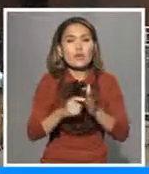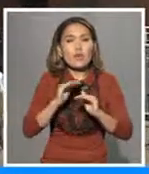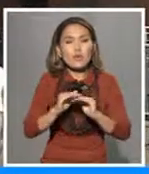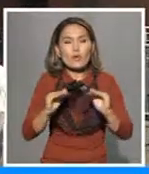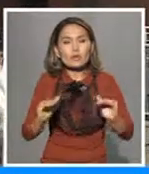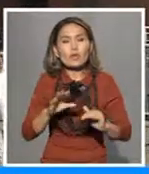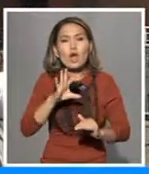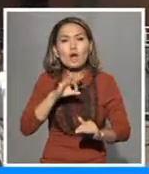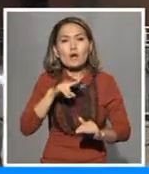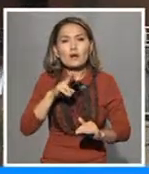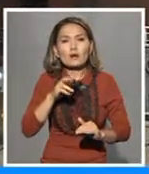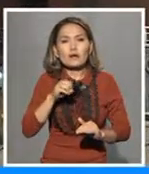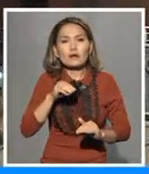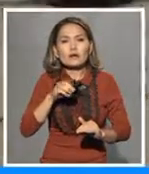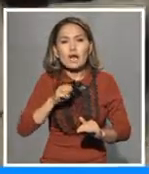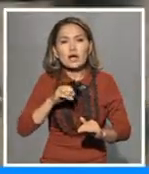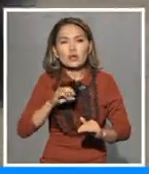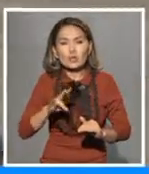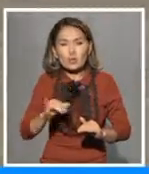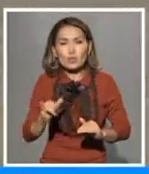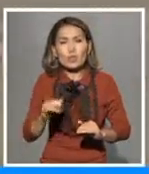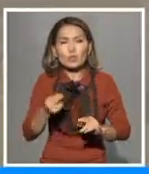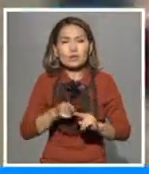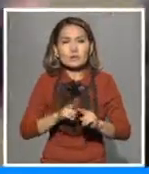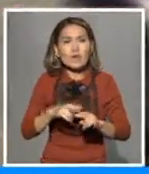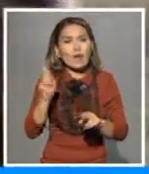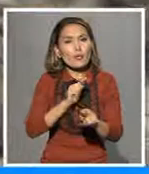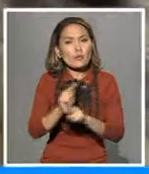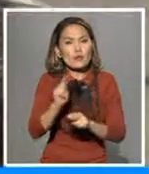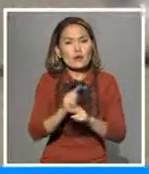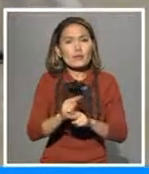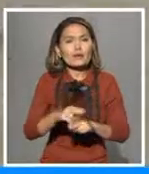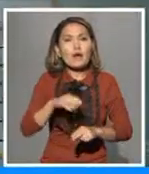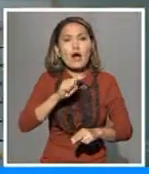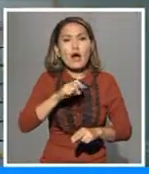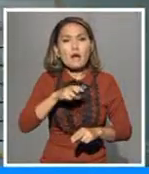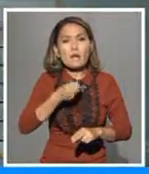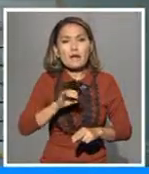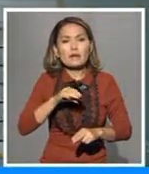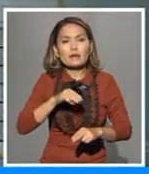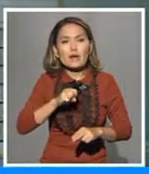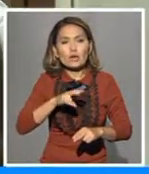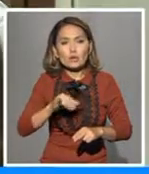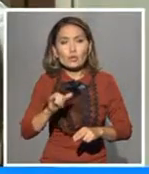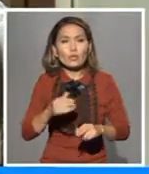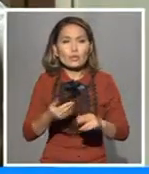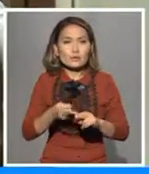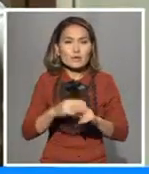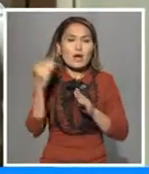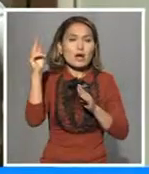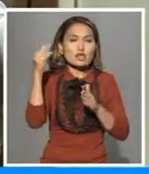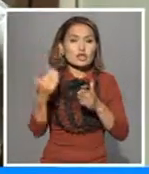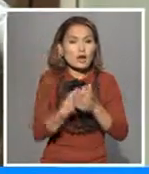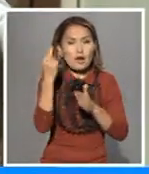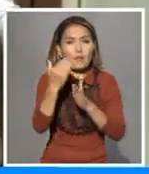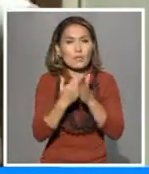оқыса, 9-11 сынып оқушылары абайтану сабағын өтіп, ғұламаның өмірімен жан жақты танысады. Сондай ақ биыл барлық өңірлерде